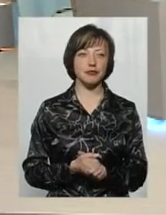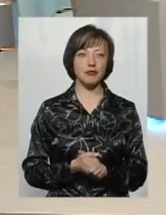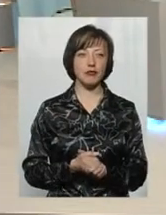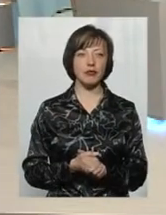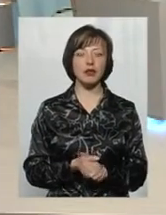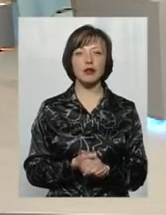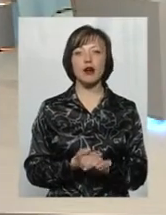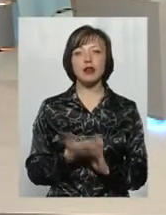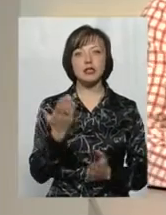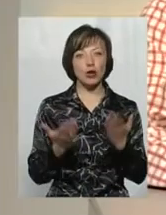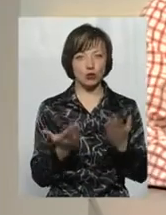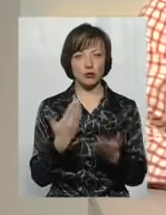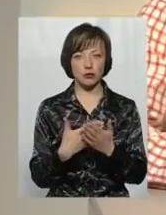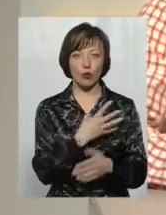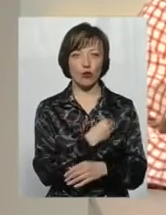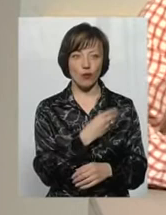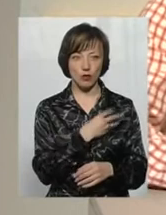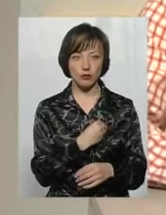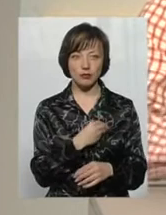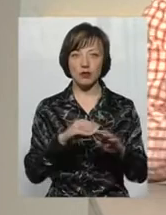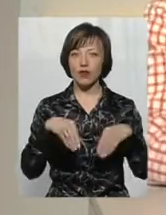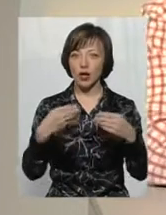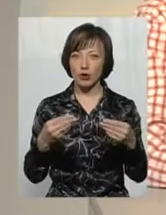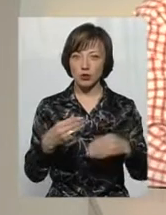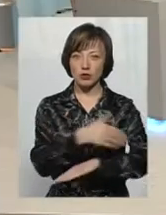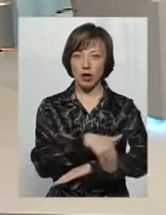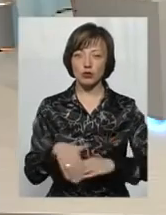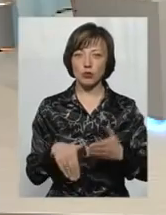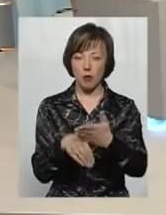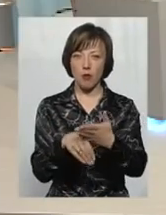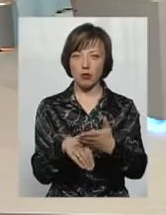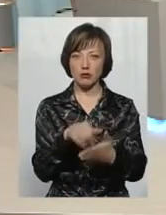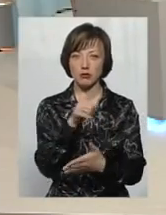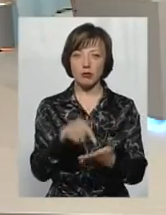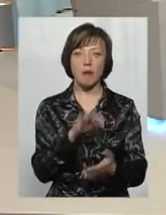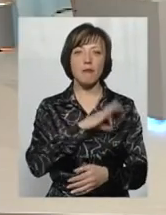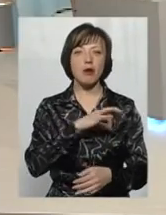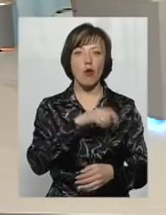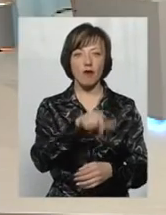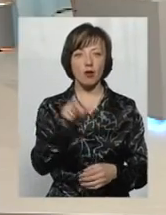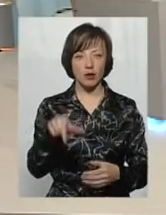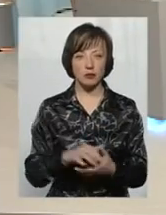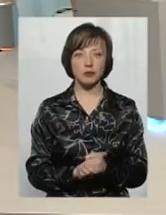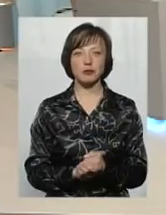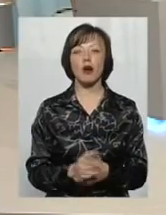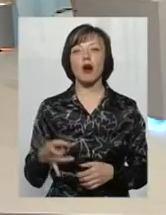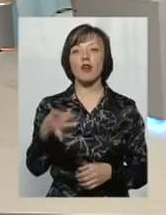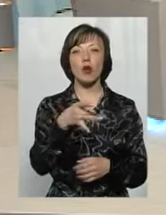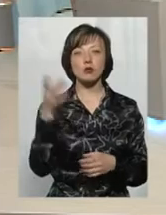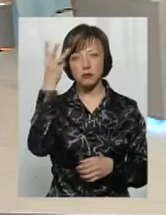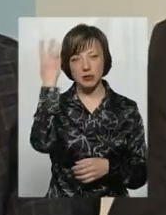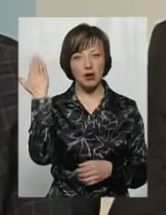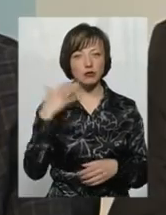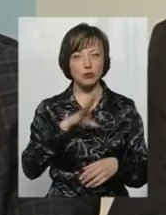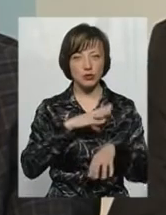Але якщо я не помиляюсь, у Львові, здається, видають якісь адресні допомоги пільговикам? Ну і в районі Хмельницькому